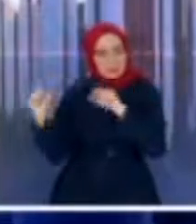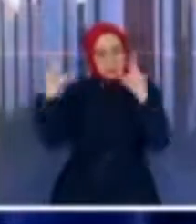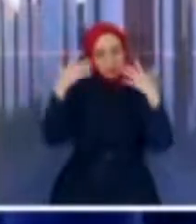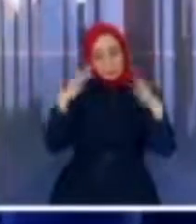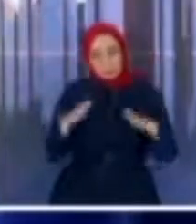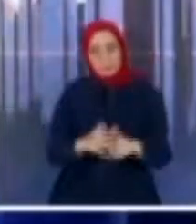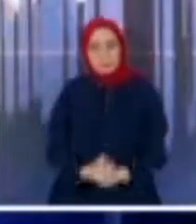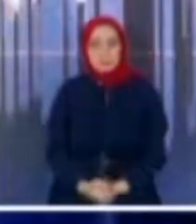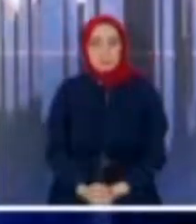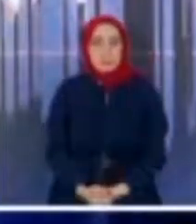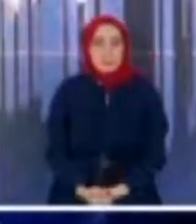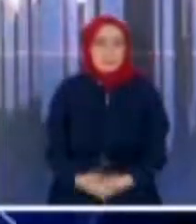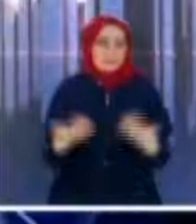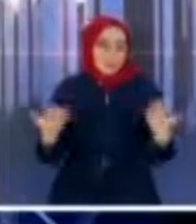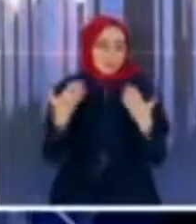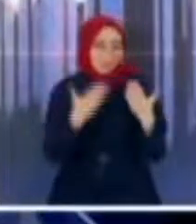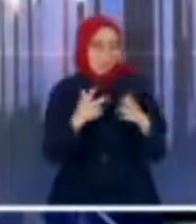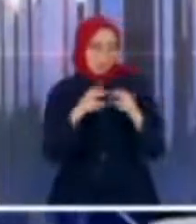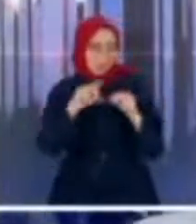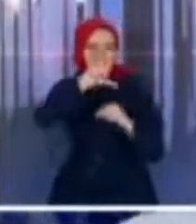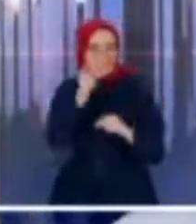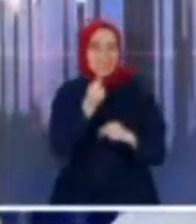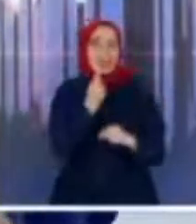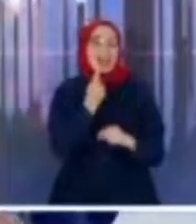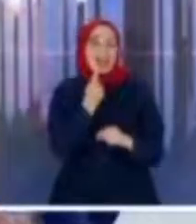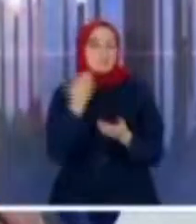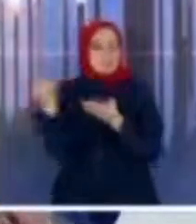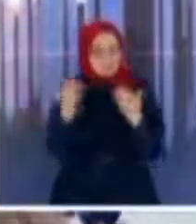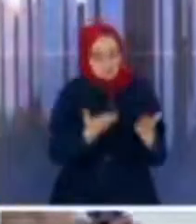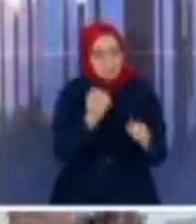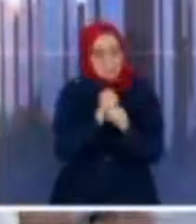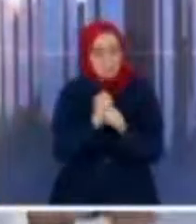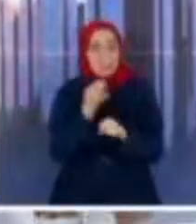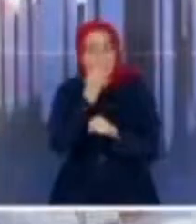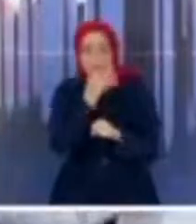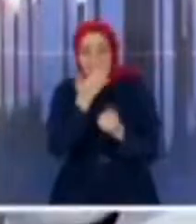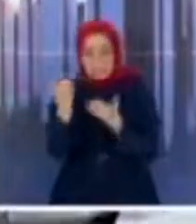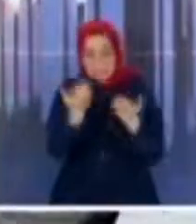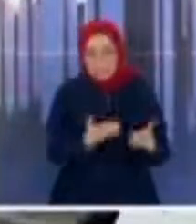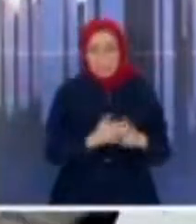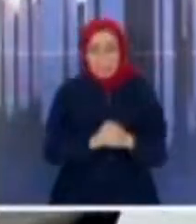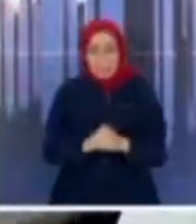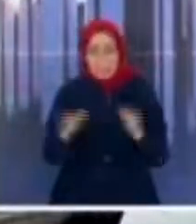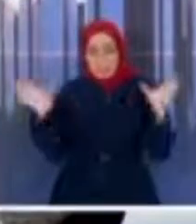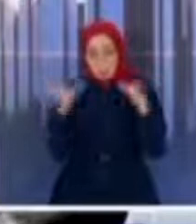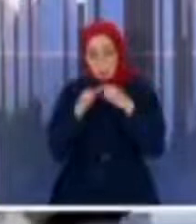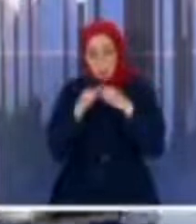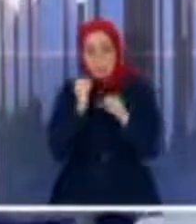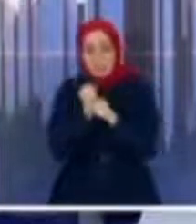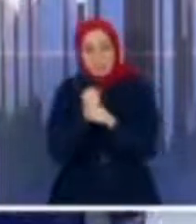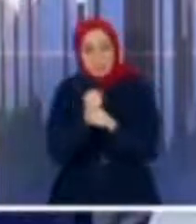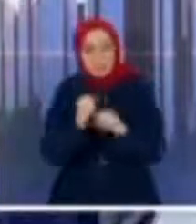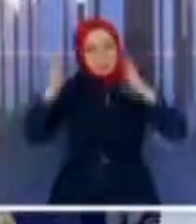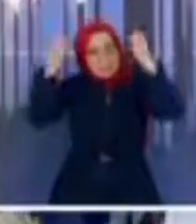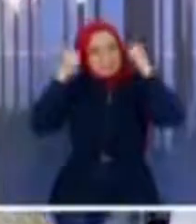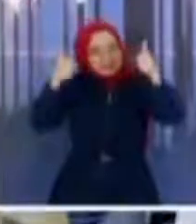لكم. نتعداو لحلمتكم انتوما الهلال الاحمر التونسي بنفزه ساعه حتى فريقنا نهنيكم معكم شفتوا خدمتكم